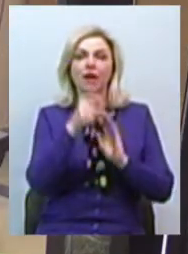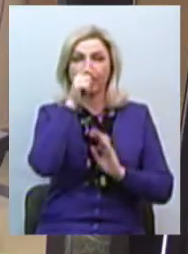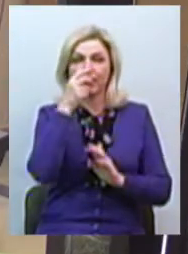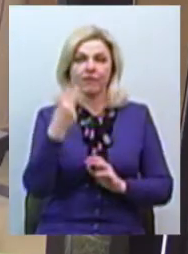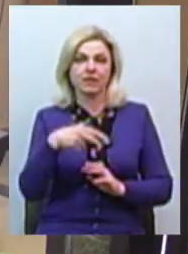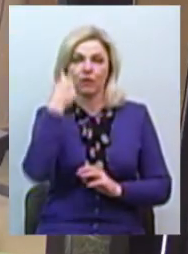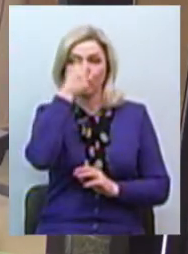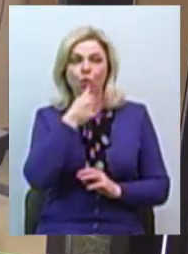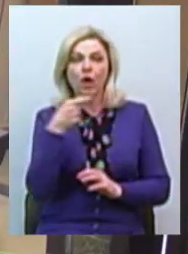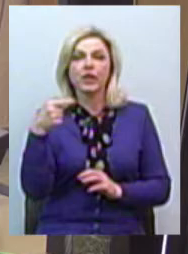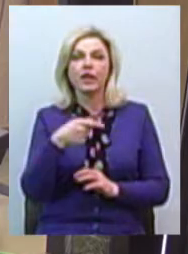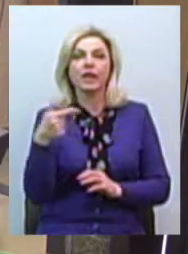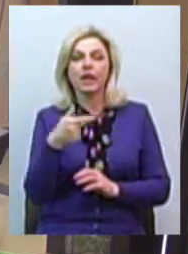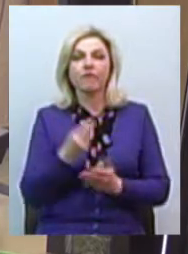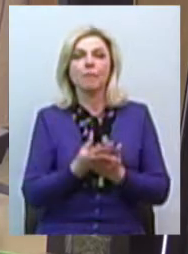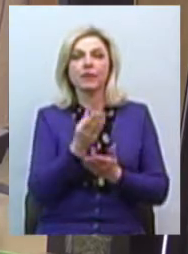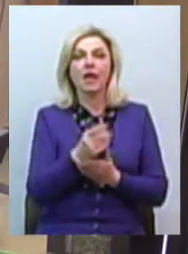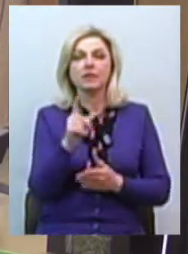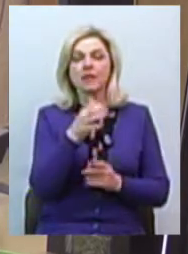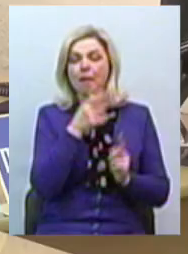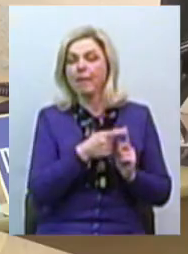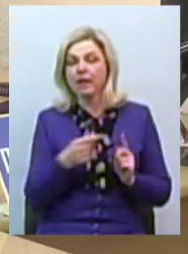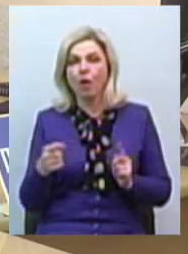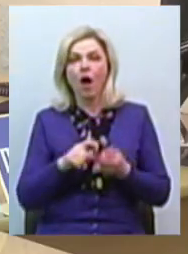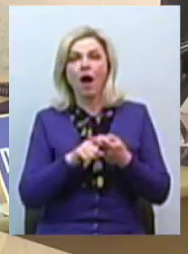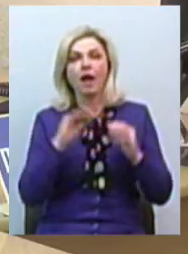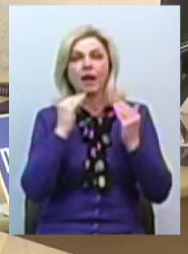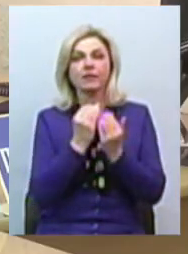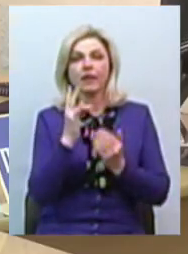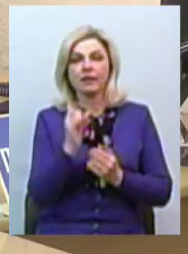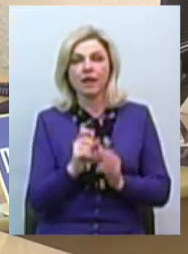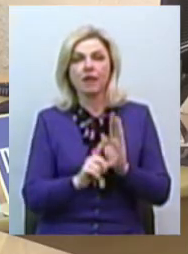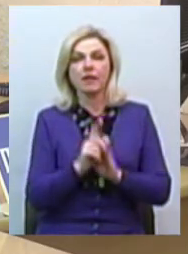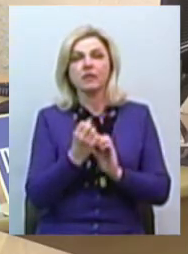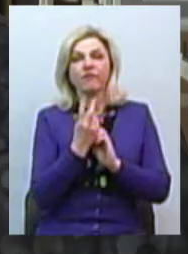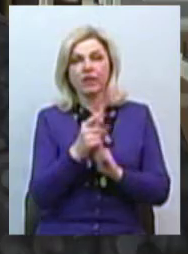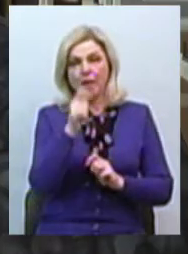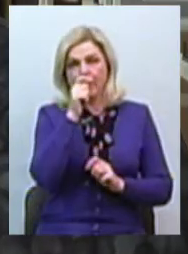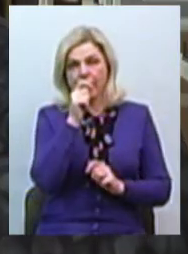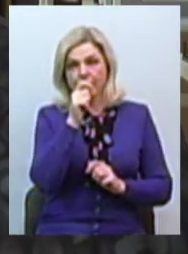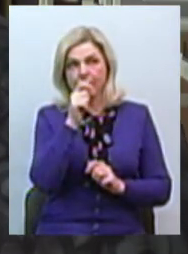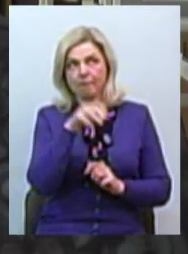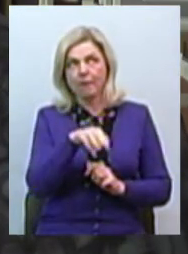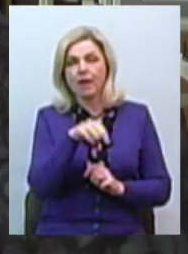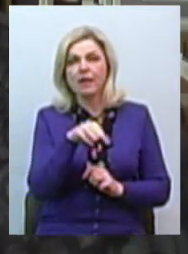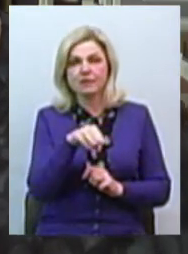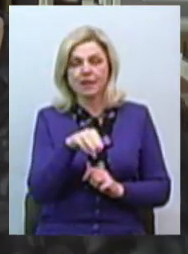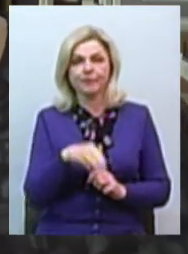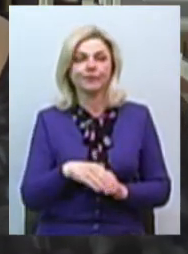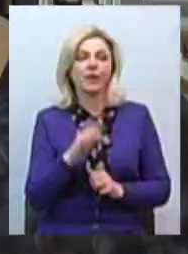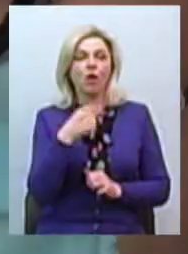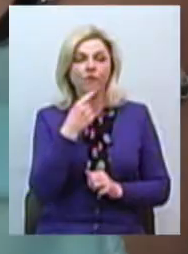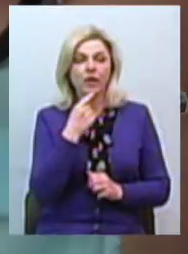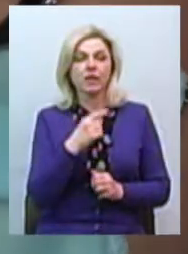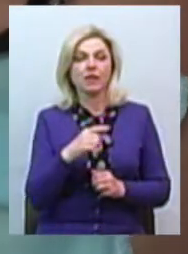року. 1000 гривень платитимуть за весь період карантину, тобто починаючи з 12 березня, говорить заступниця директора Миколаївського обласного